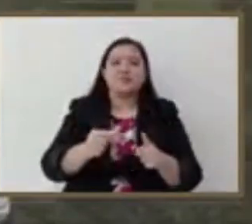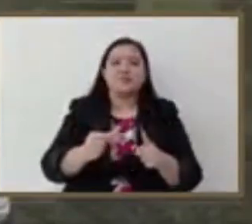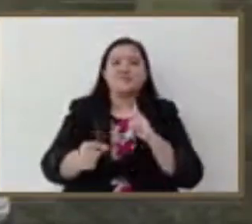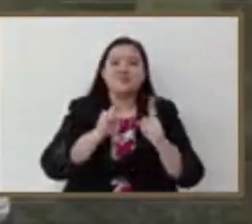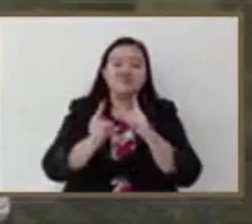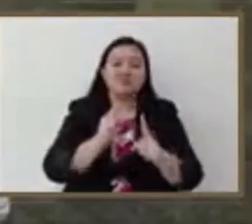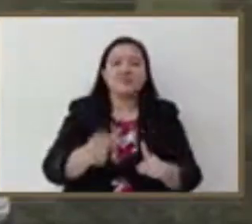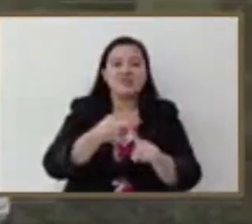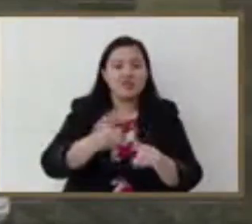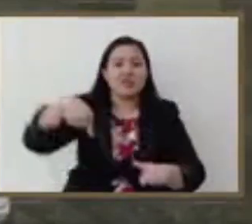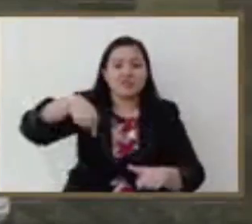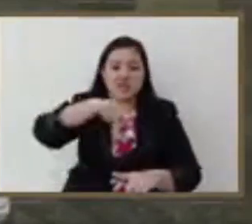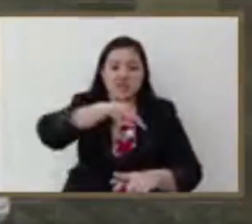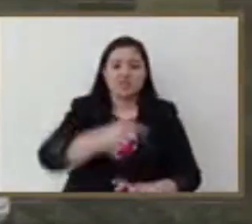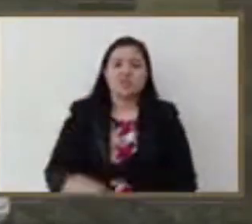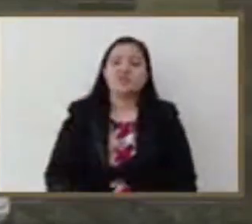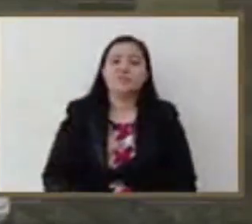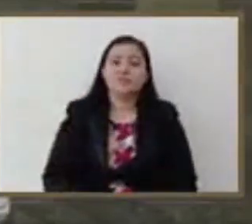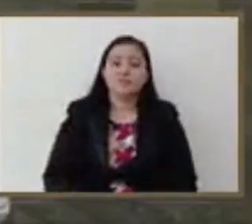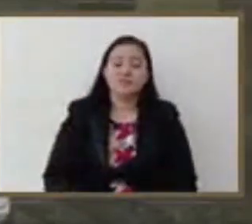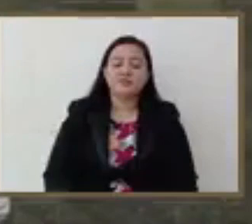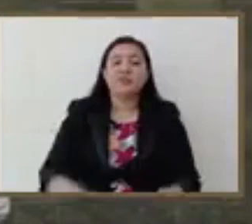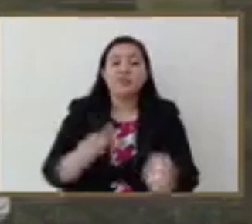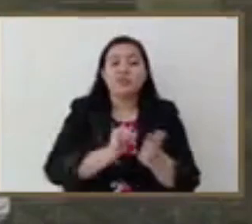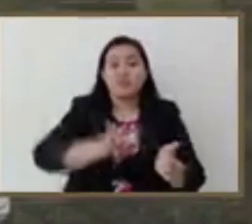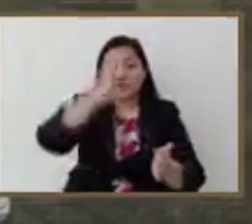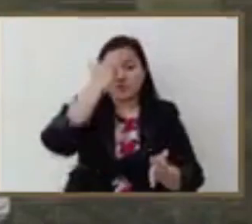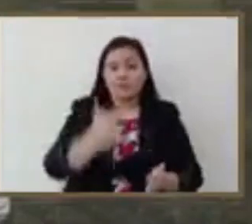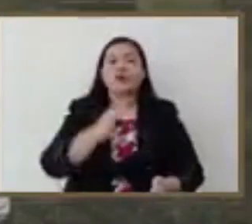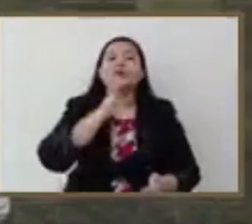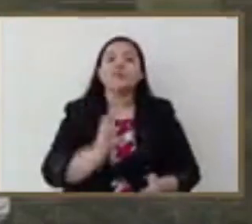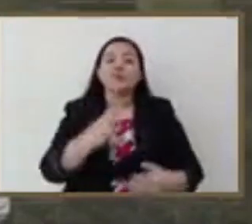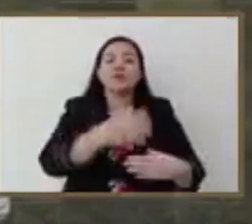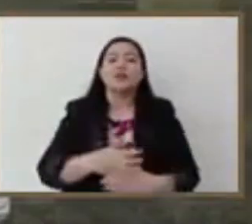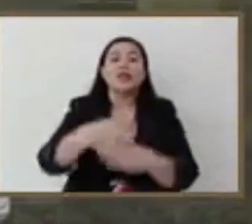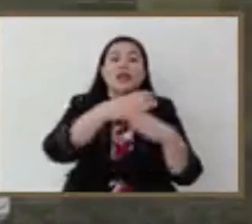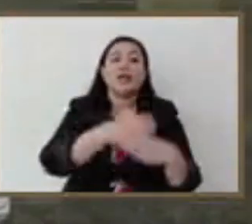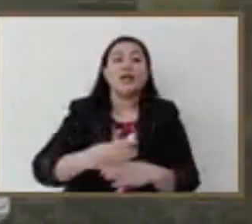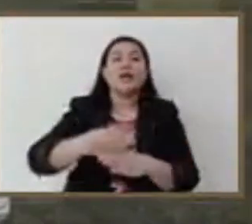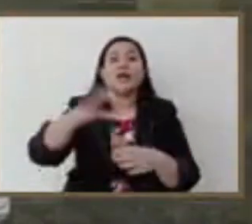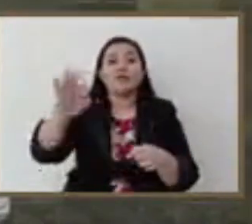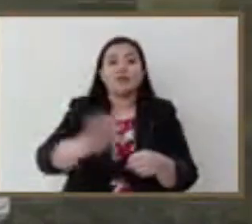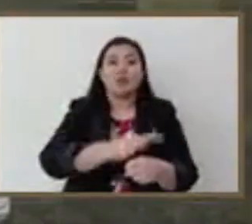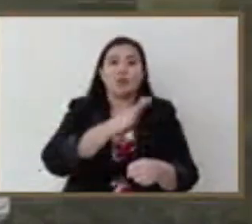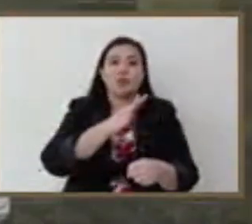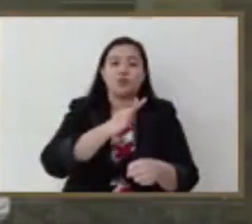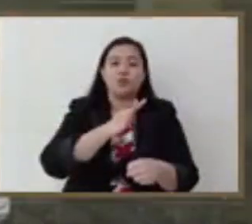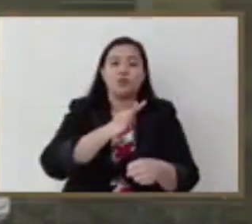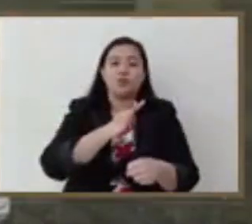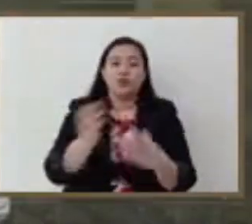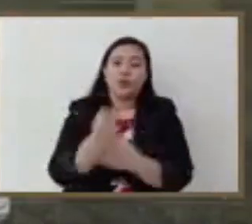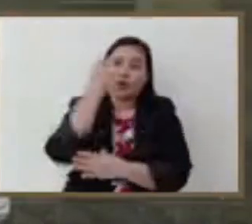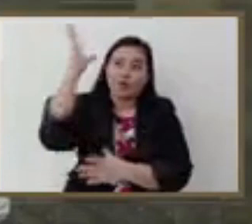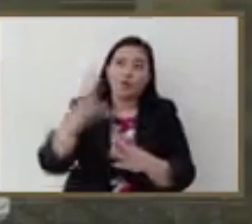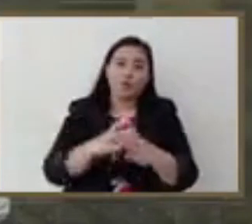You've got to be careful. Got to be careful. Sa loob ng bahay, pagyamanin natin ang salita ng